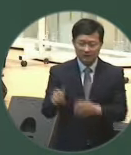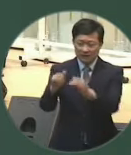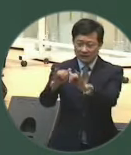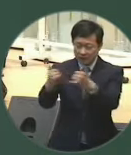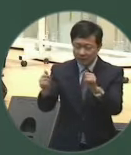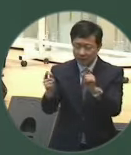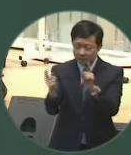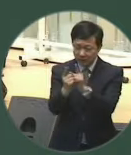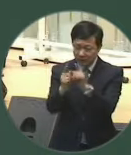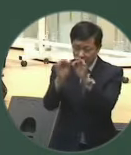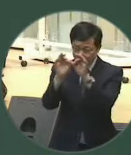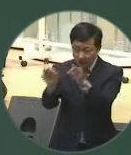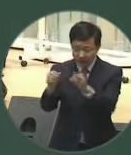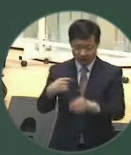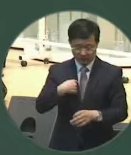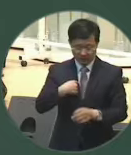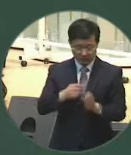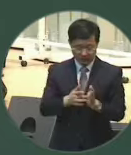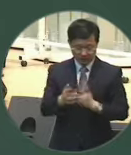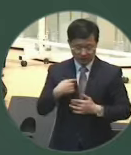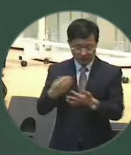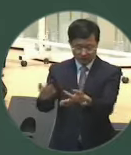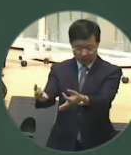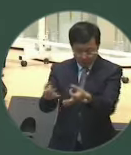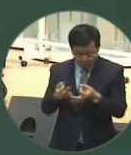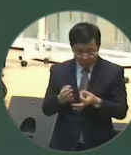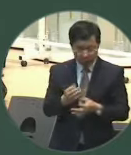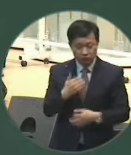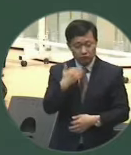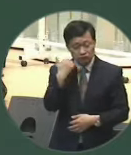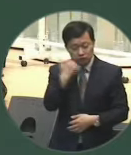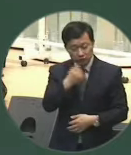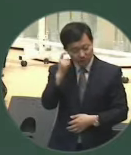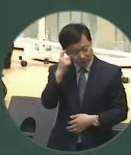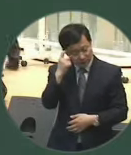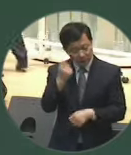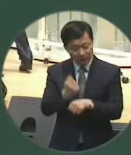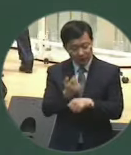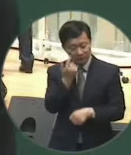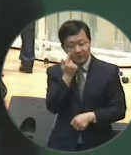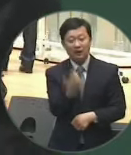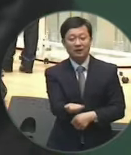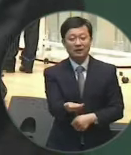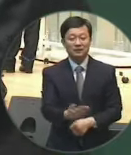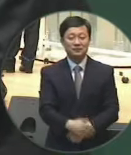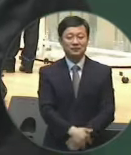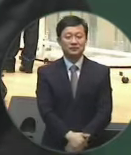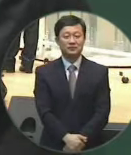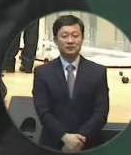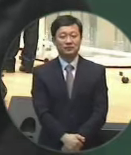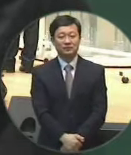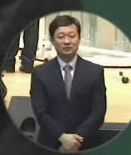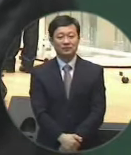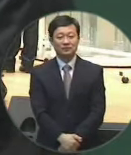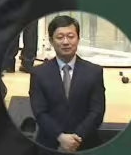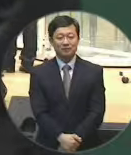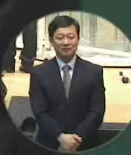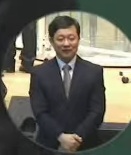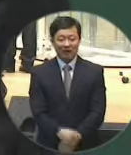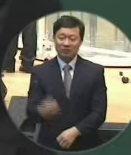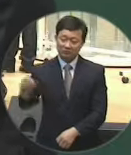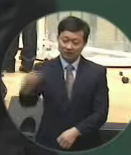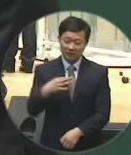사람들이 많이 지금 나를 보고 뭐라고 얘기하더냐? We're traveling all this way, so who do you say that the people say that I am?